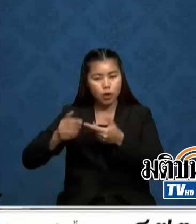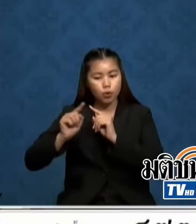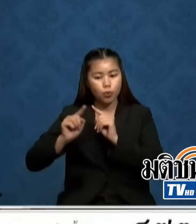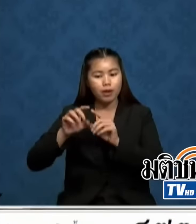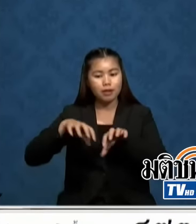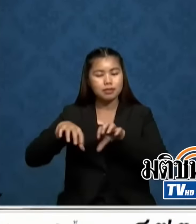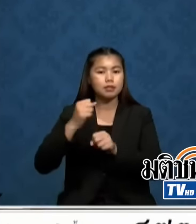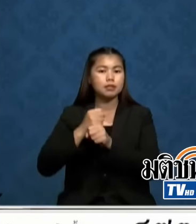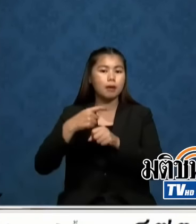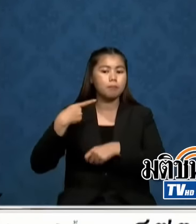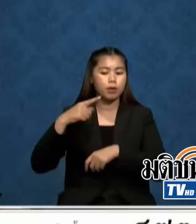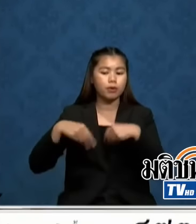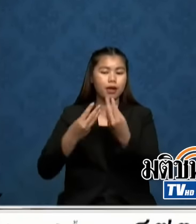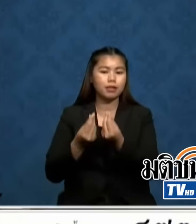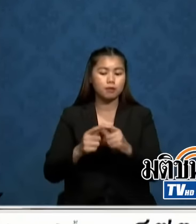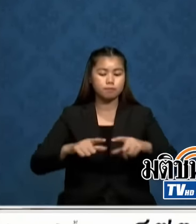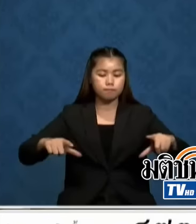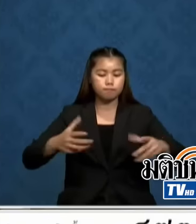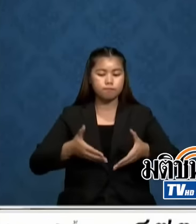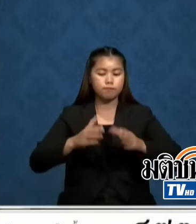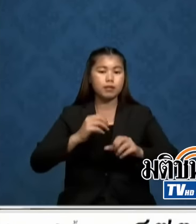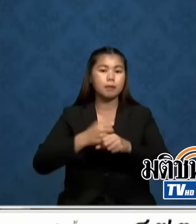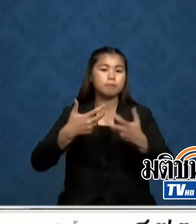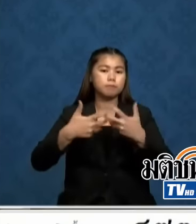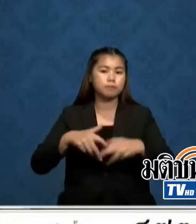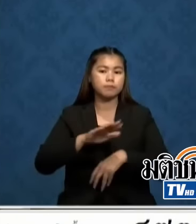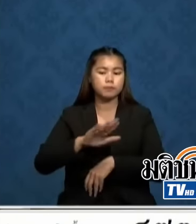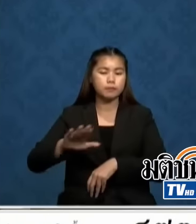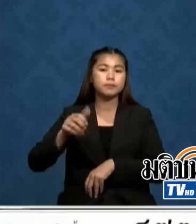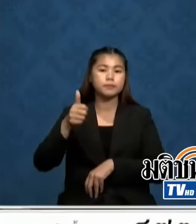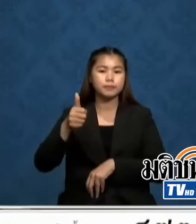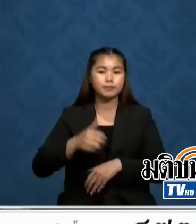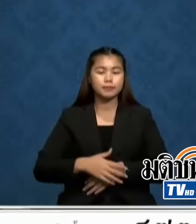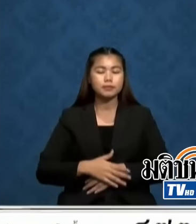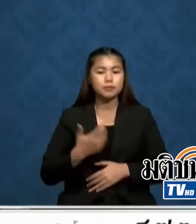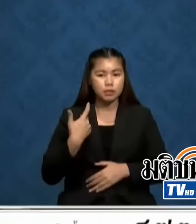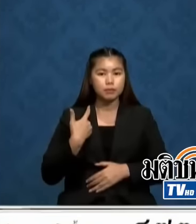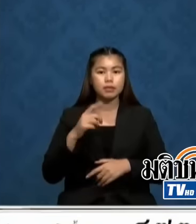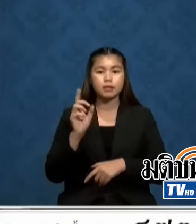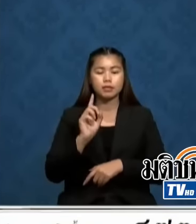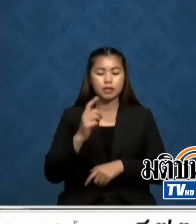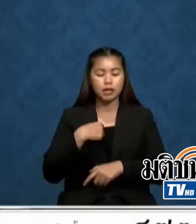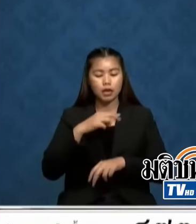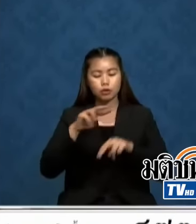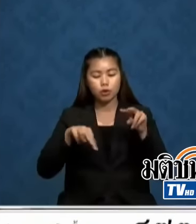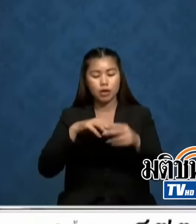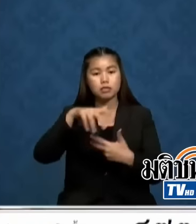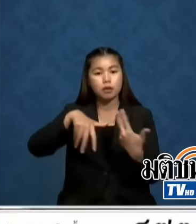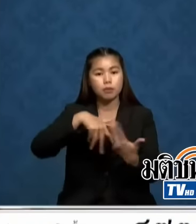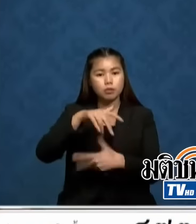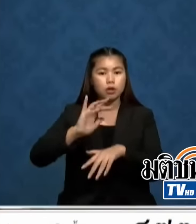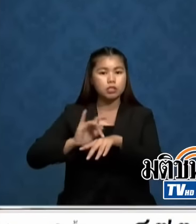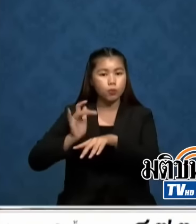ระเบียบการใช้ประโยชน์ในที่ดินให้สอดคล้องกับเจตจำนงของประชาชนในพื้นที่รวมถึงการรักษาสิ่งแวดล้อม